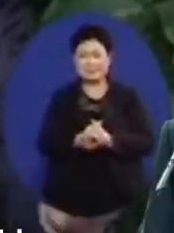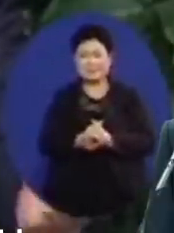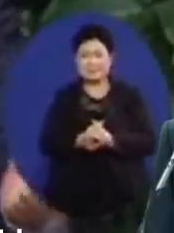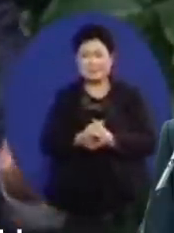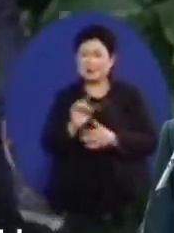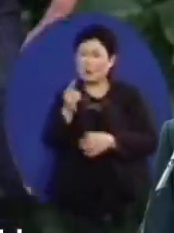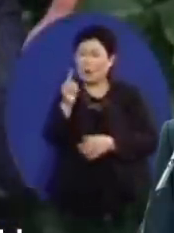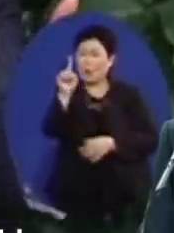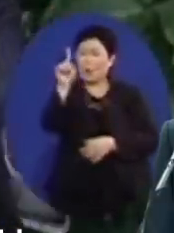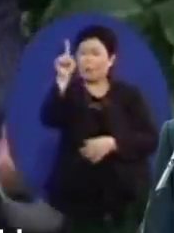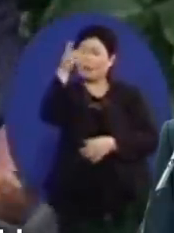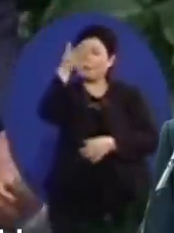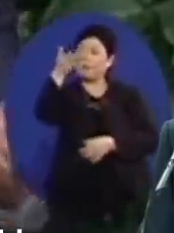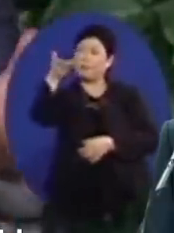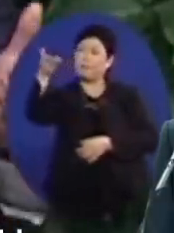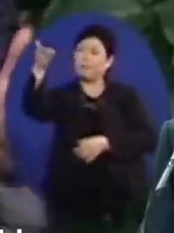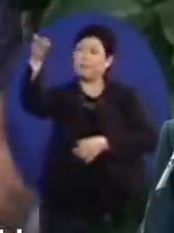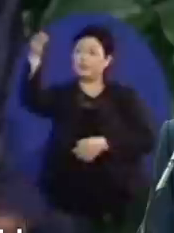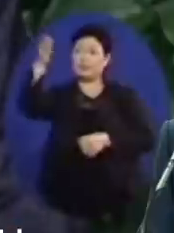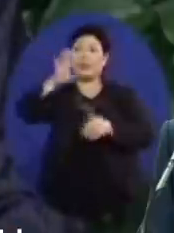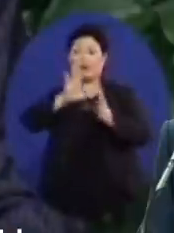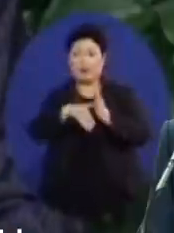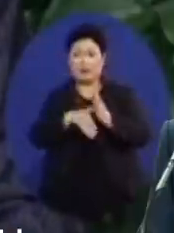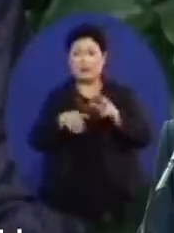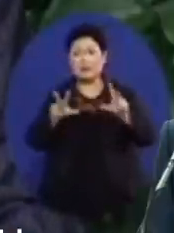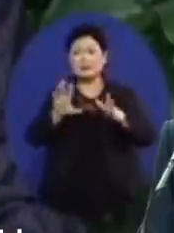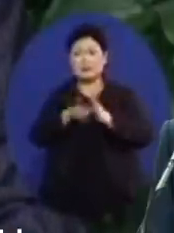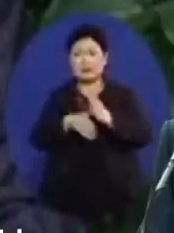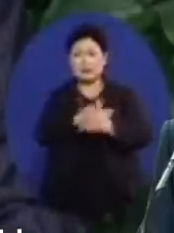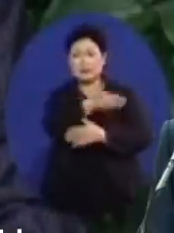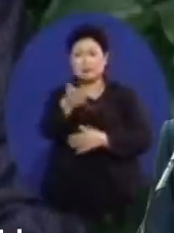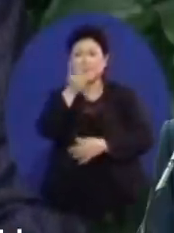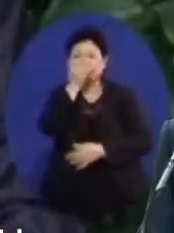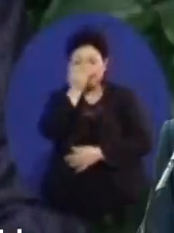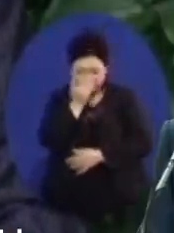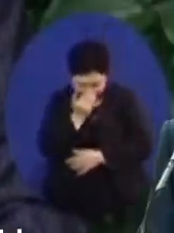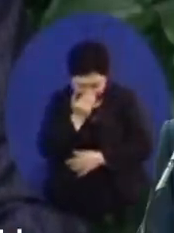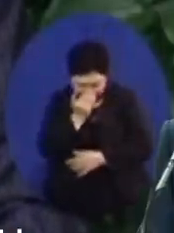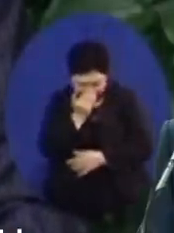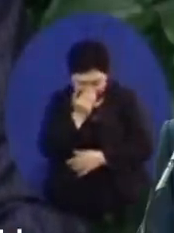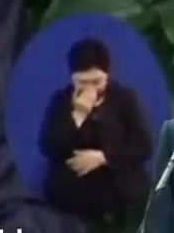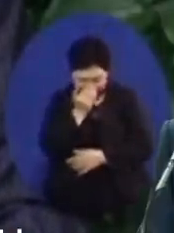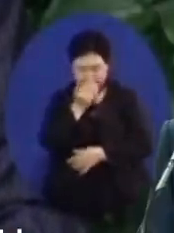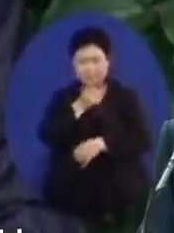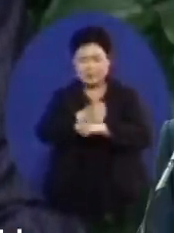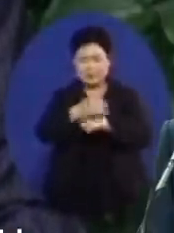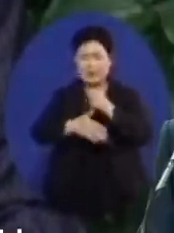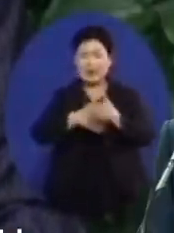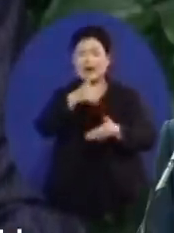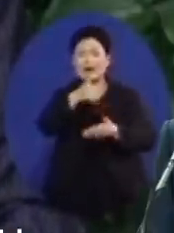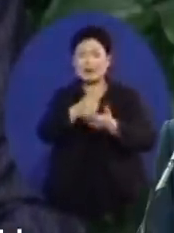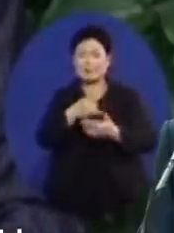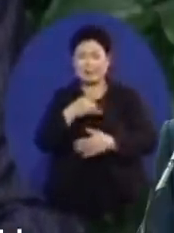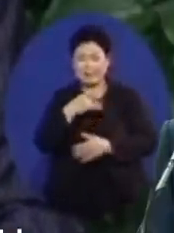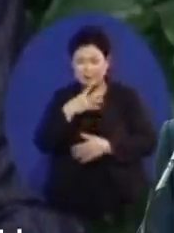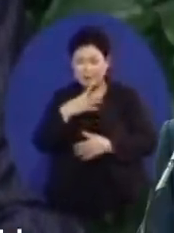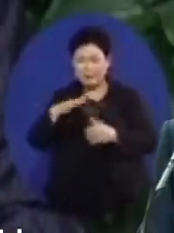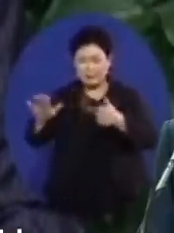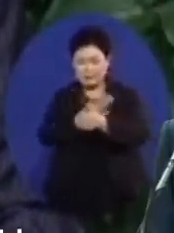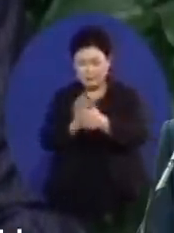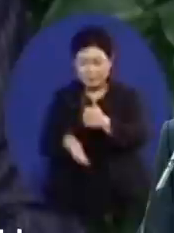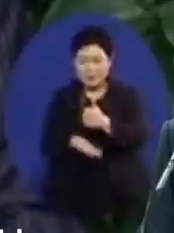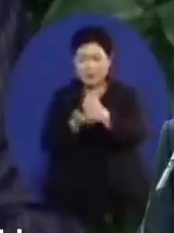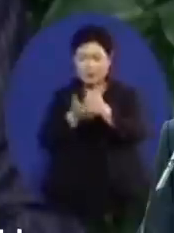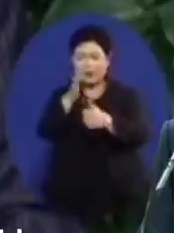높이 높이 올라가는 때인 것입니다. 이때 우리가 겸손하게 낮아져서 하나님만 섬기고